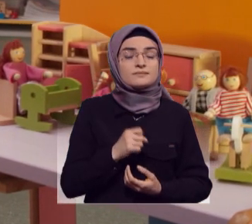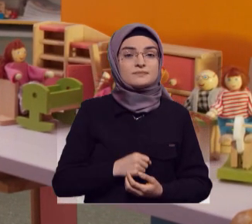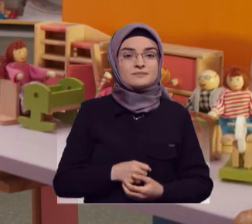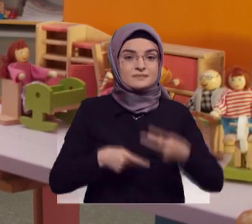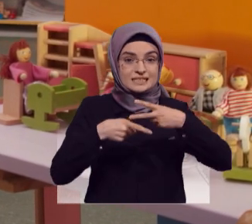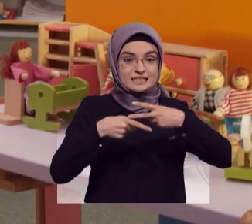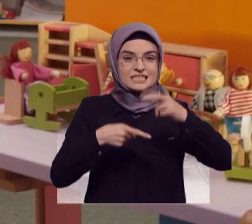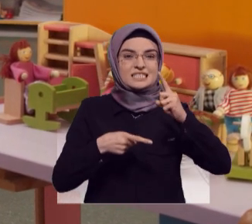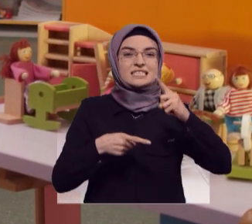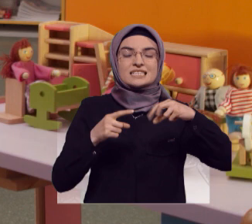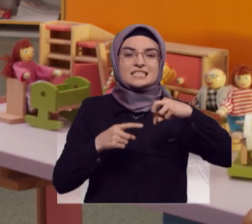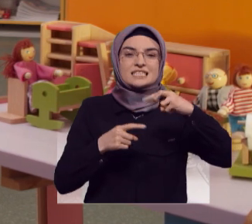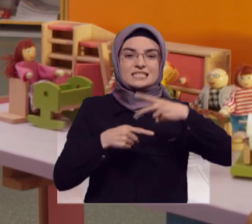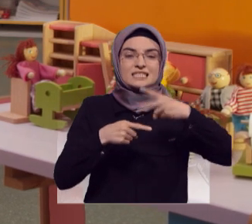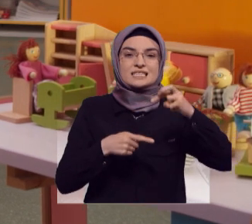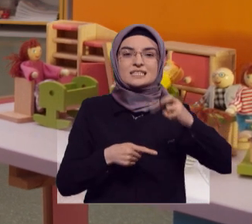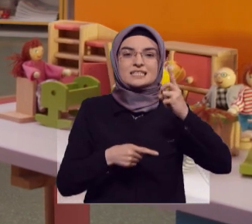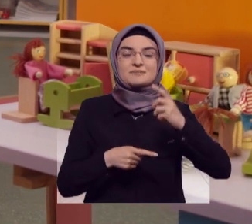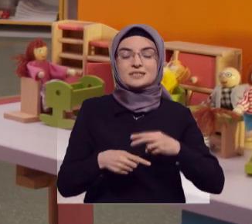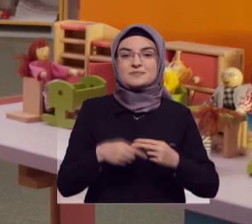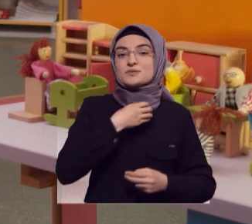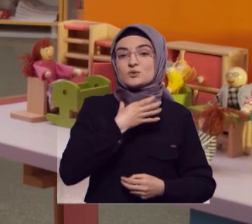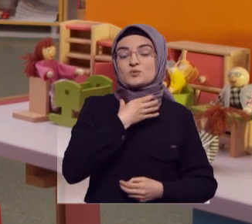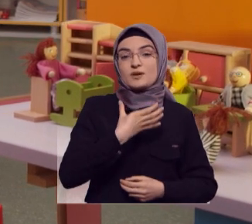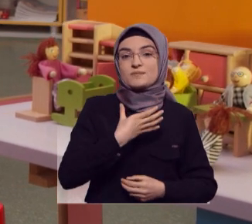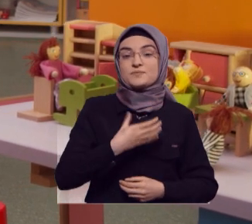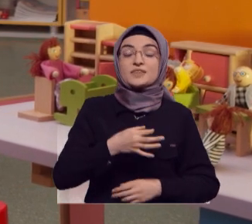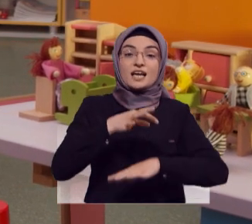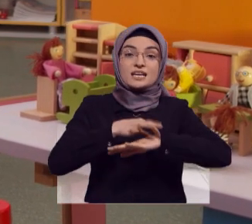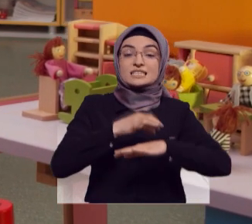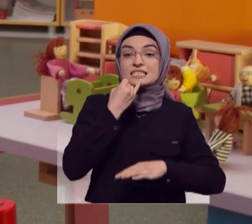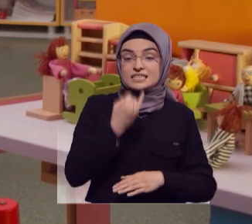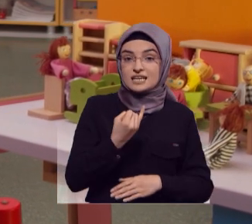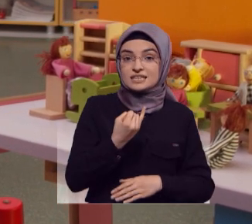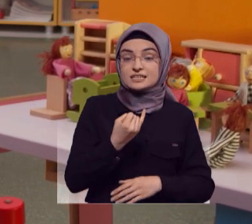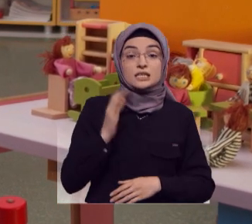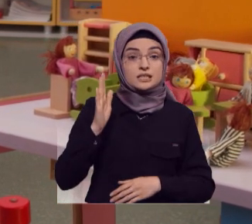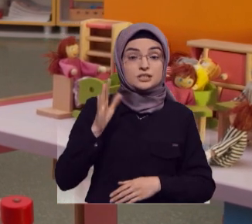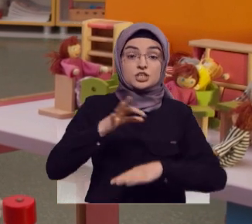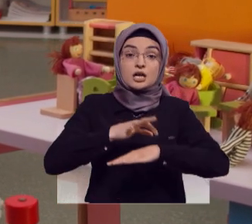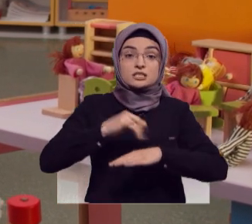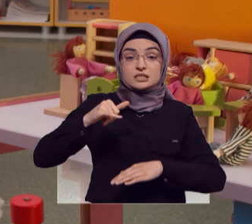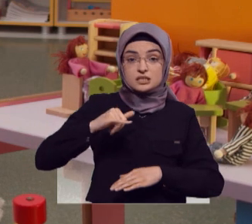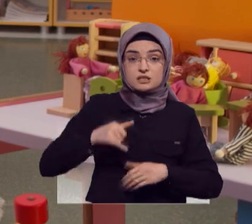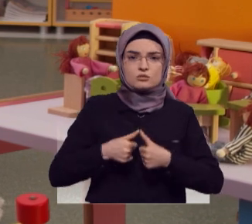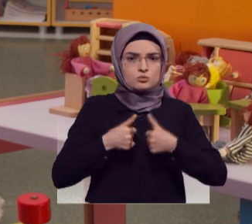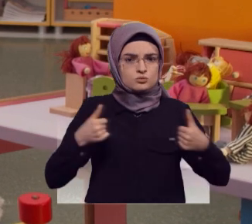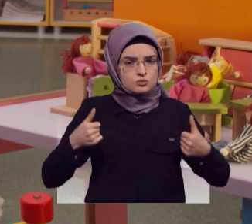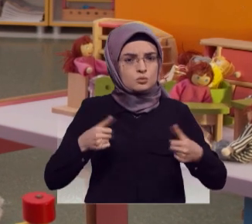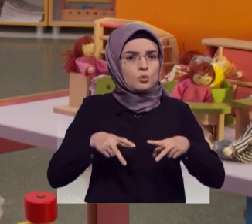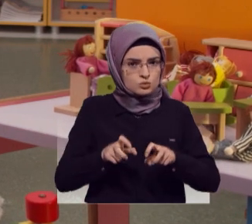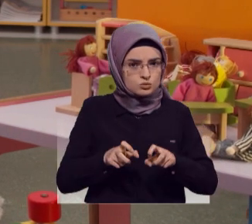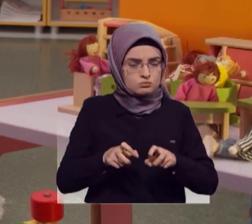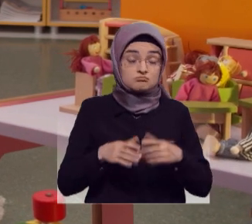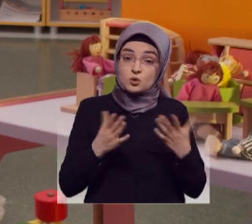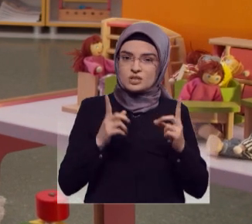arkadaşları? Zıp zıp kurbağa. Hasta ziyaretine gelince hastanın yanında uzun mu